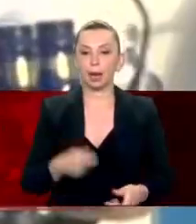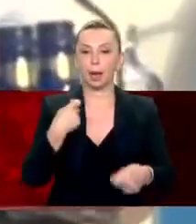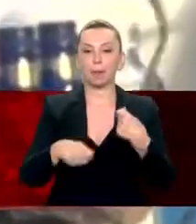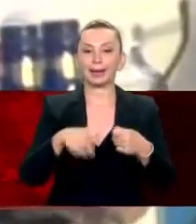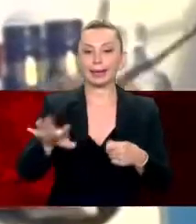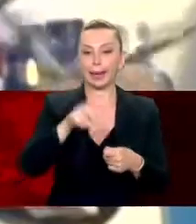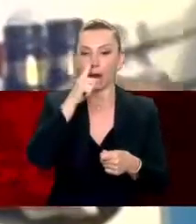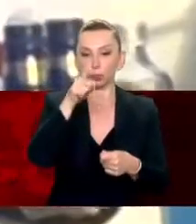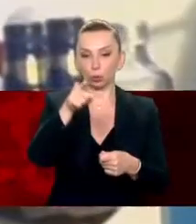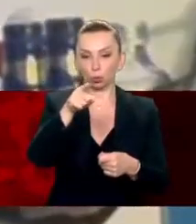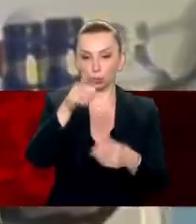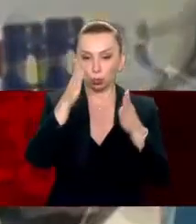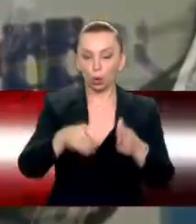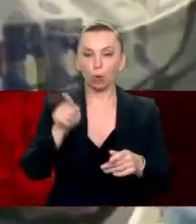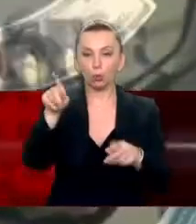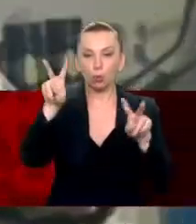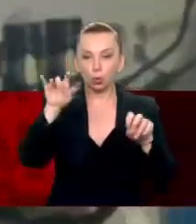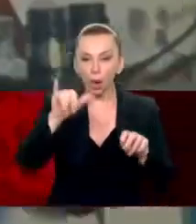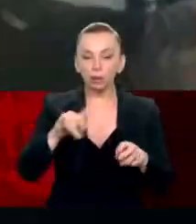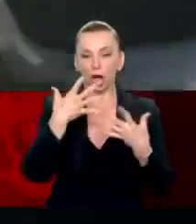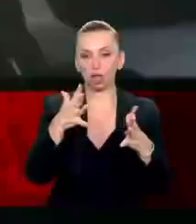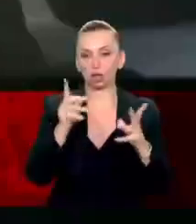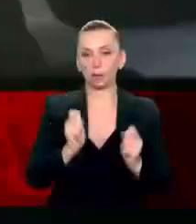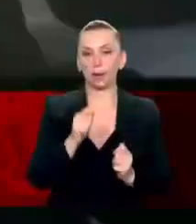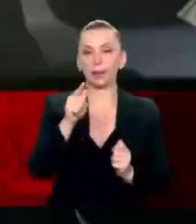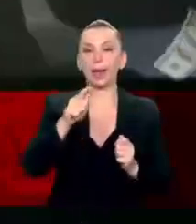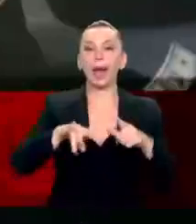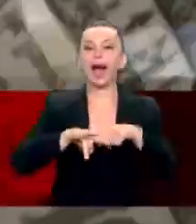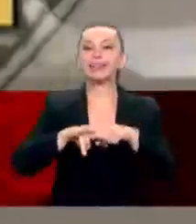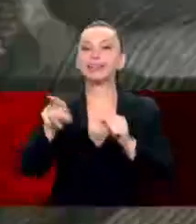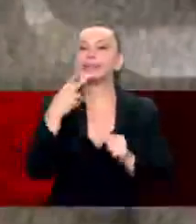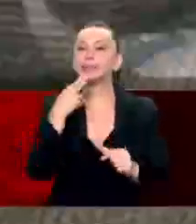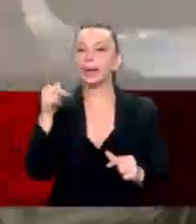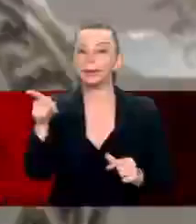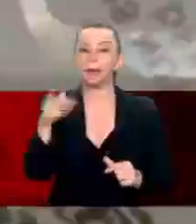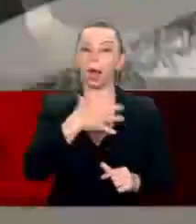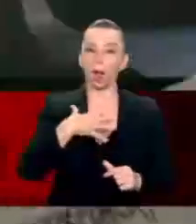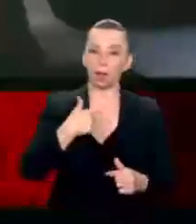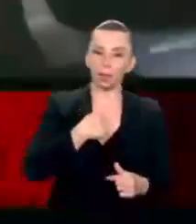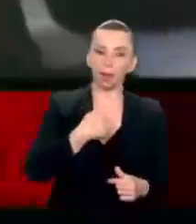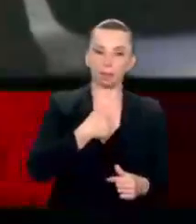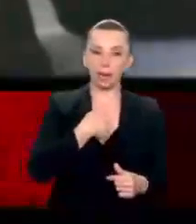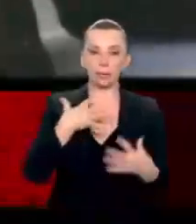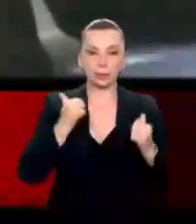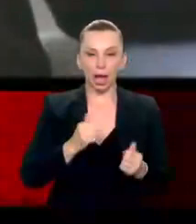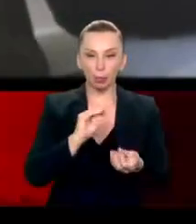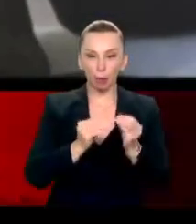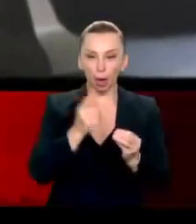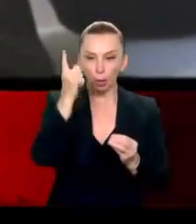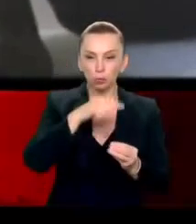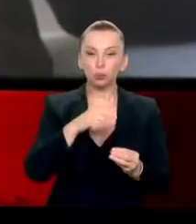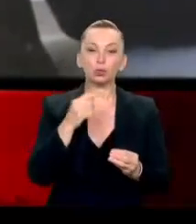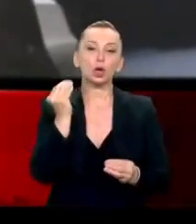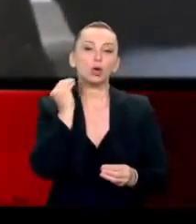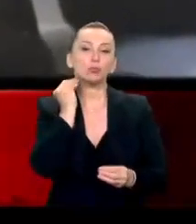Bankanın genel müdürü Hakan Ateş konuyla ilgili açıklama yaptı. Hatice Ö'nün annemin ve benim sağlık sorunlarımız nedeniyle borcumuz